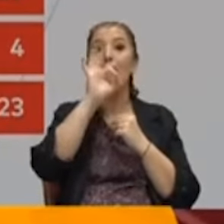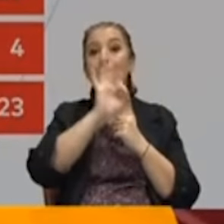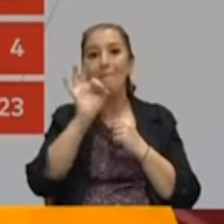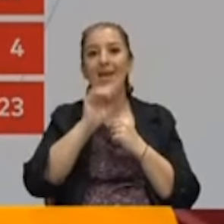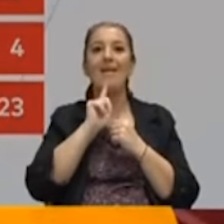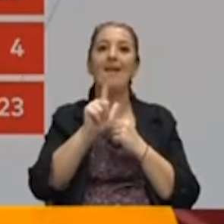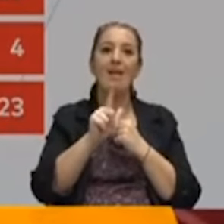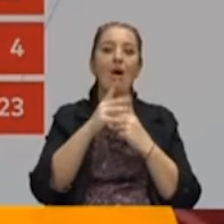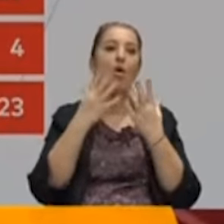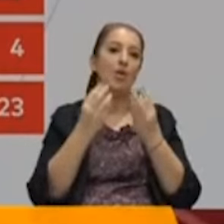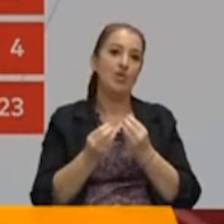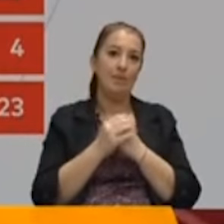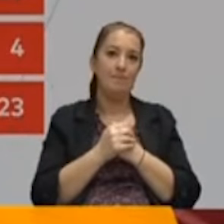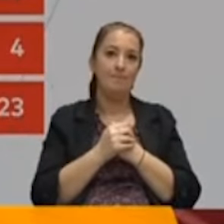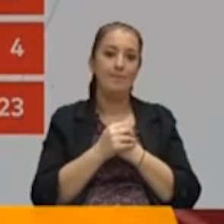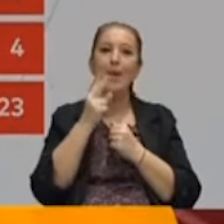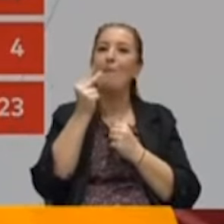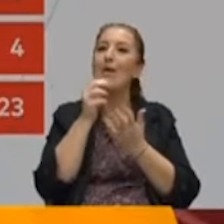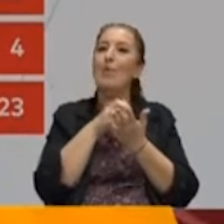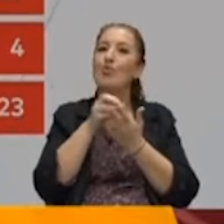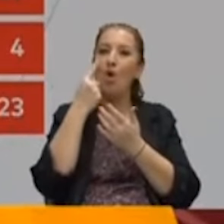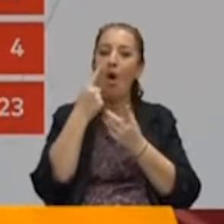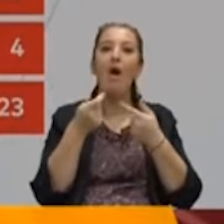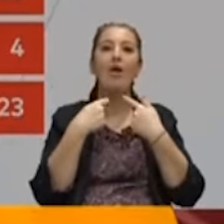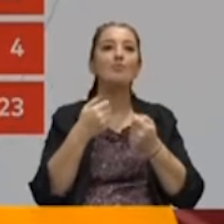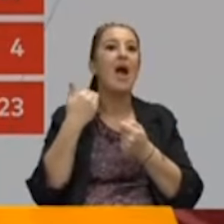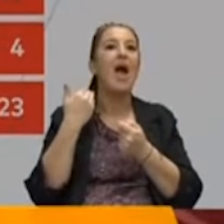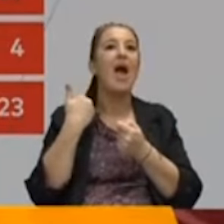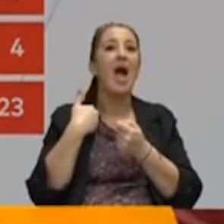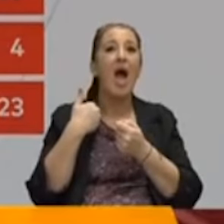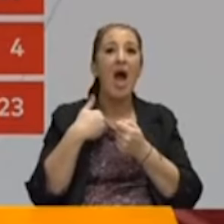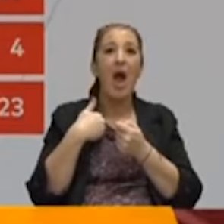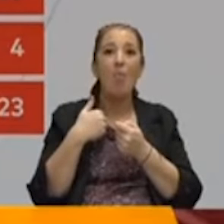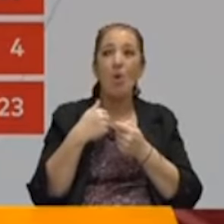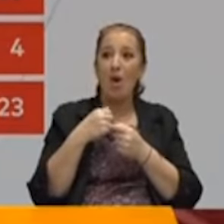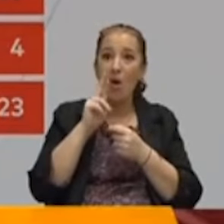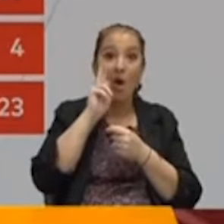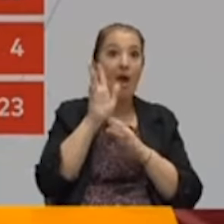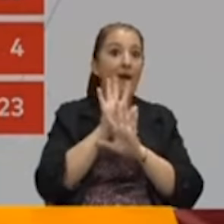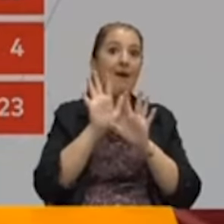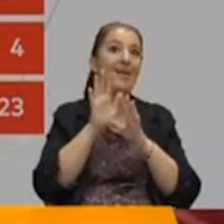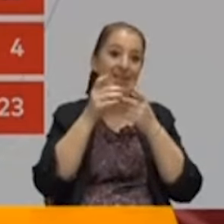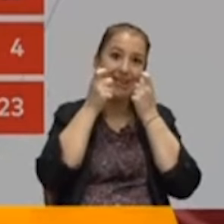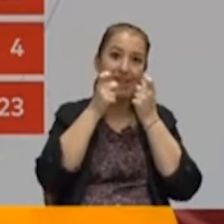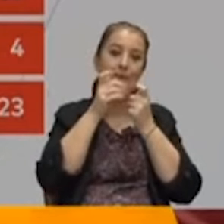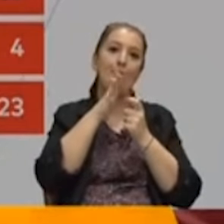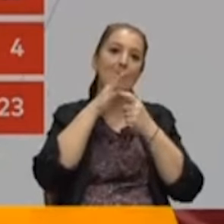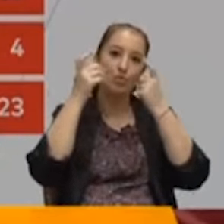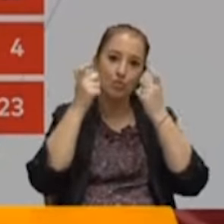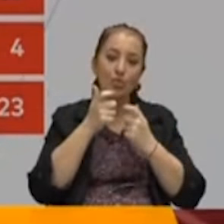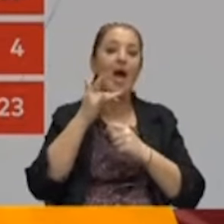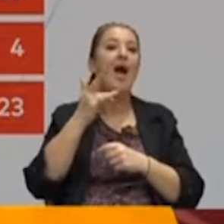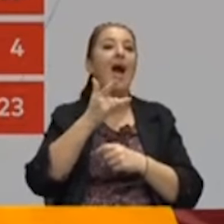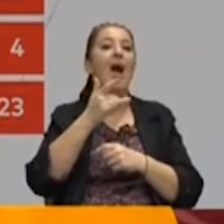ulaşacaktır. Bütçe harcamalarının kamu vebali taşıdığı bilinciyle kamu